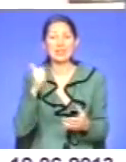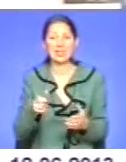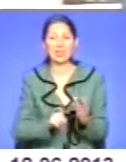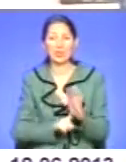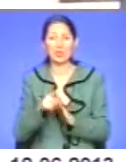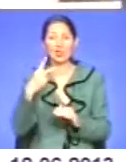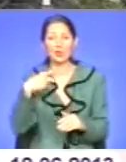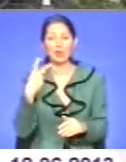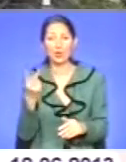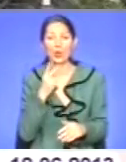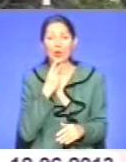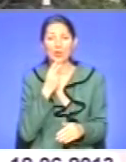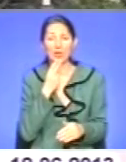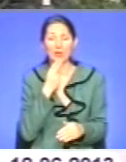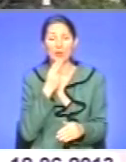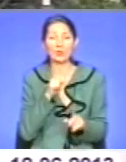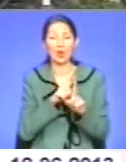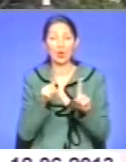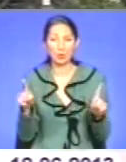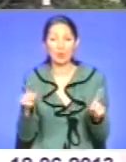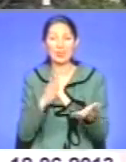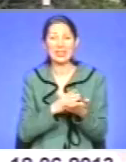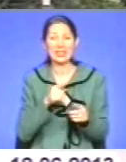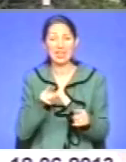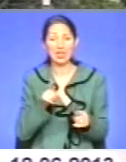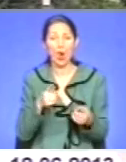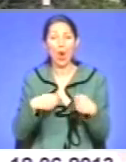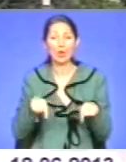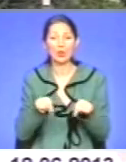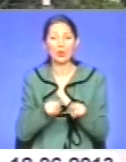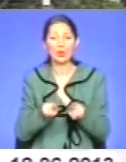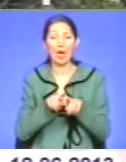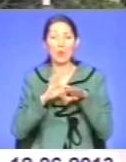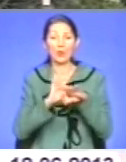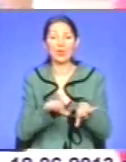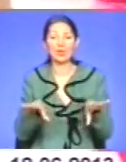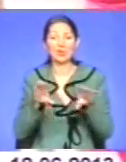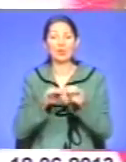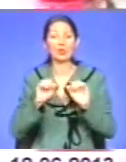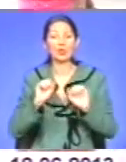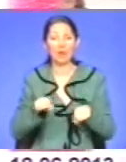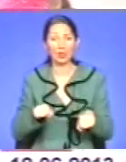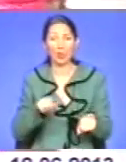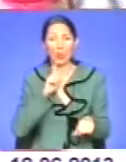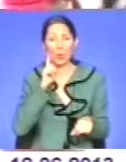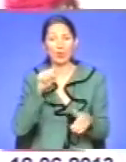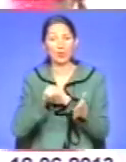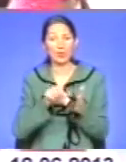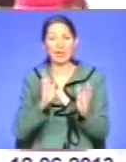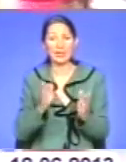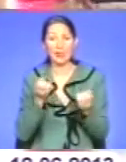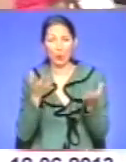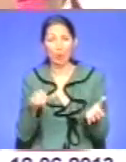починаючи з 22 червня. Особливістю є те, що його організовують та проводять спільно з владою. Молодь виступає не просто